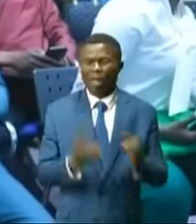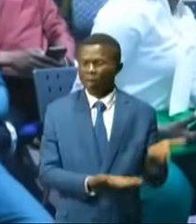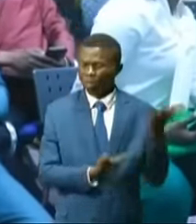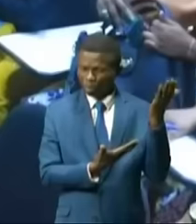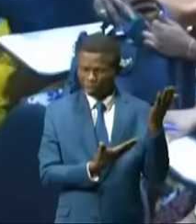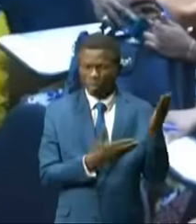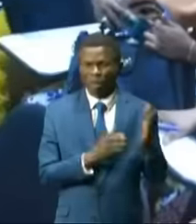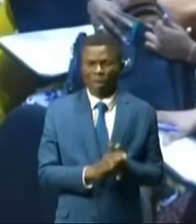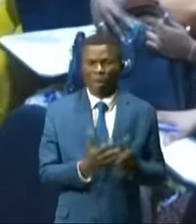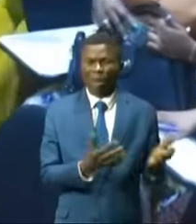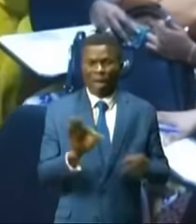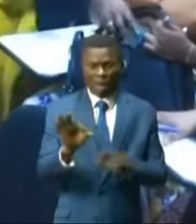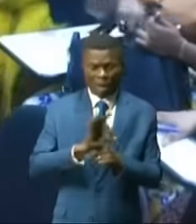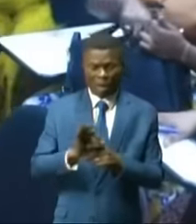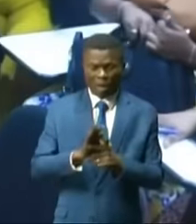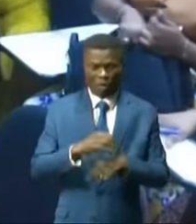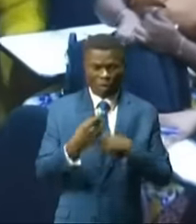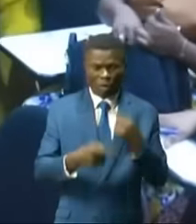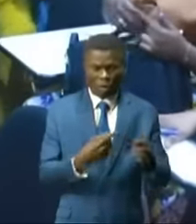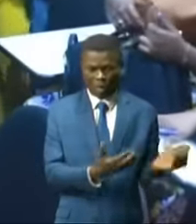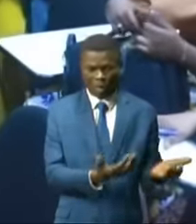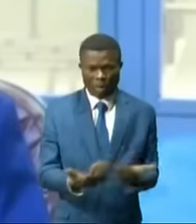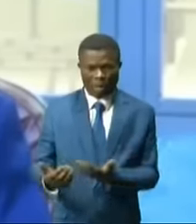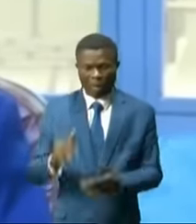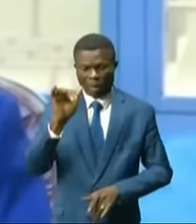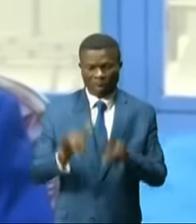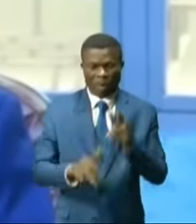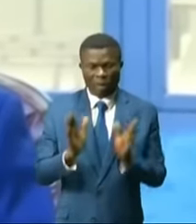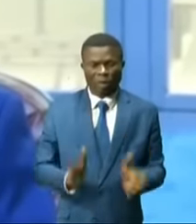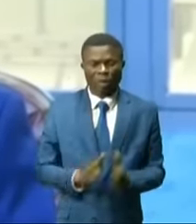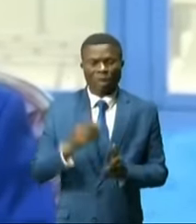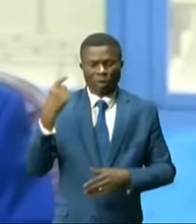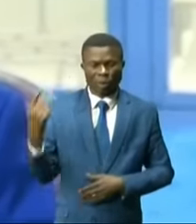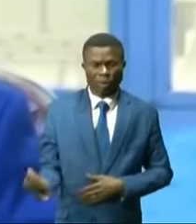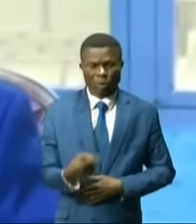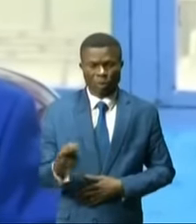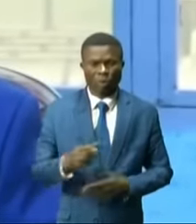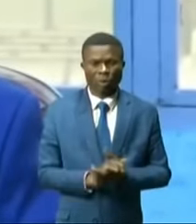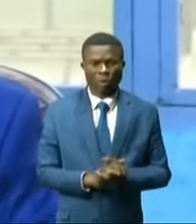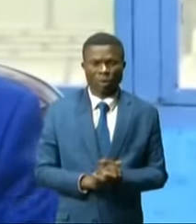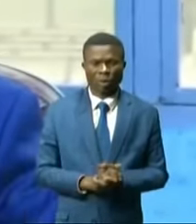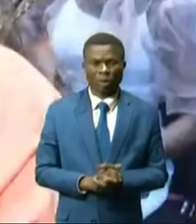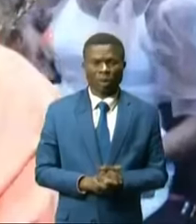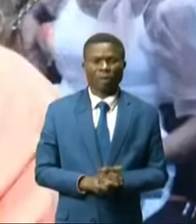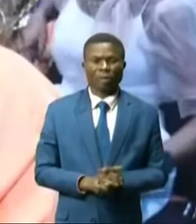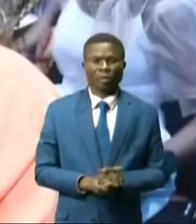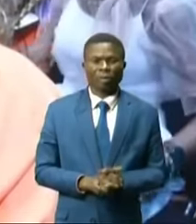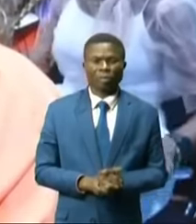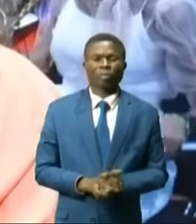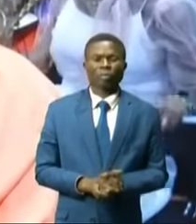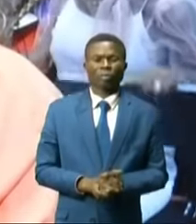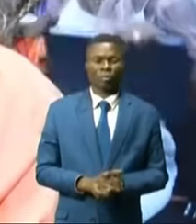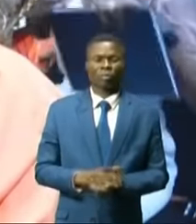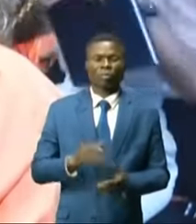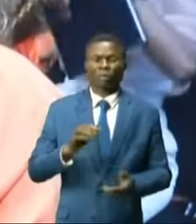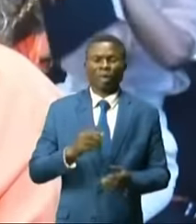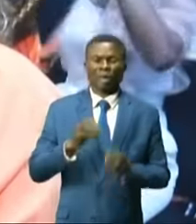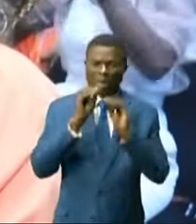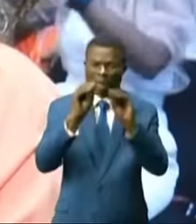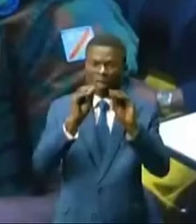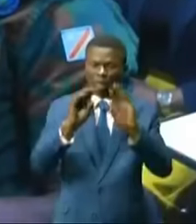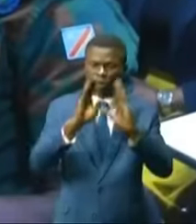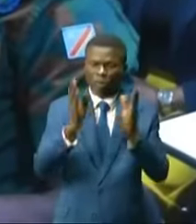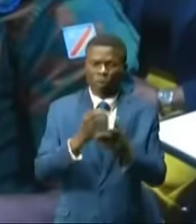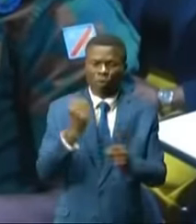indispensables. D'où cette formation lancée par le secrétaire permanent Telesfor Ndouba Kilima, afin d'assurer la mise à niveau de tout